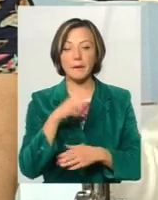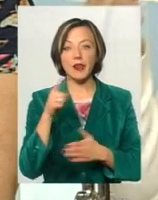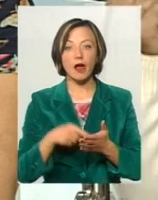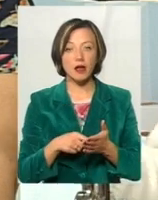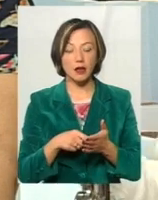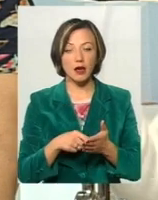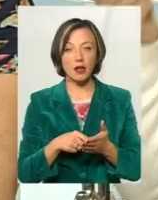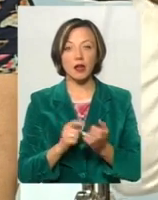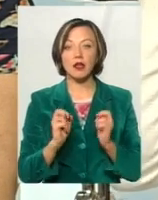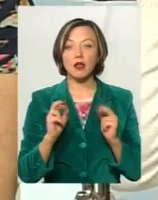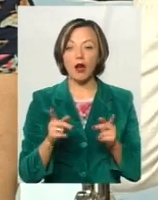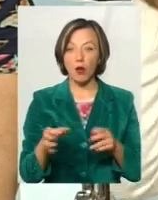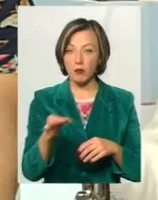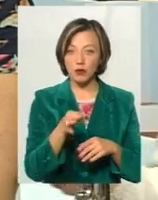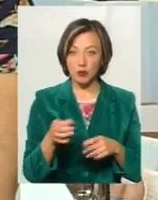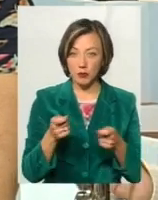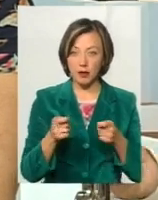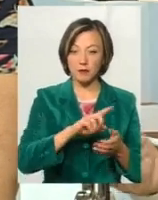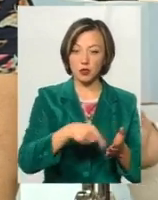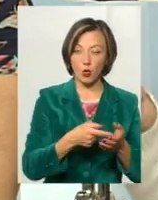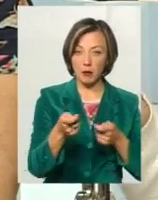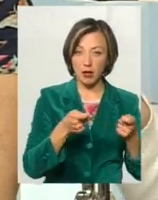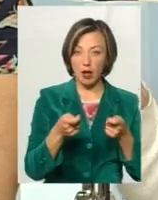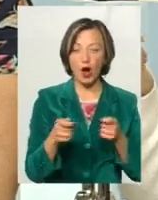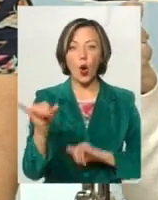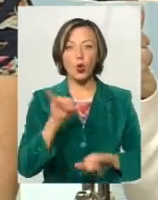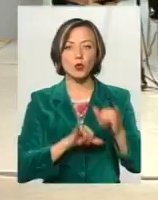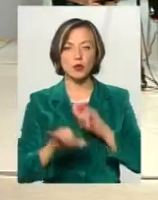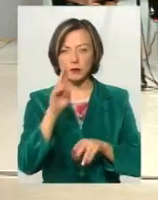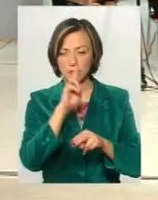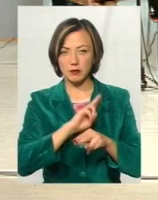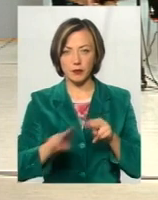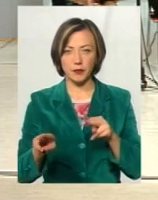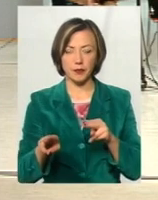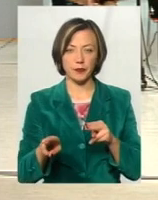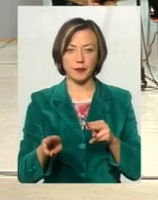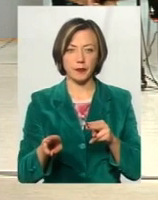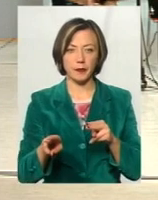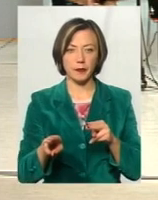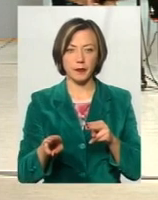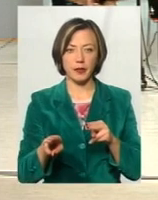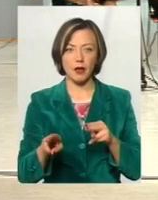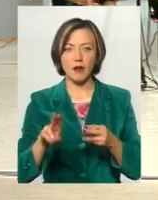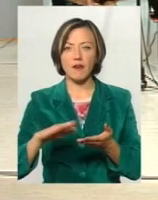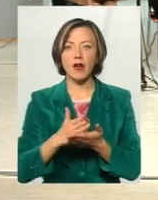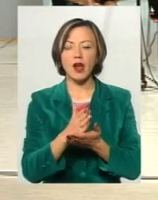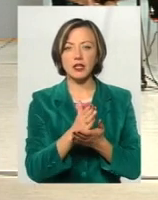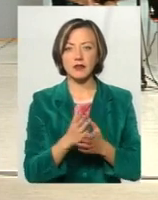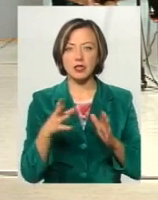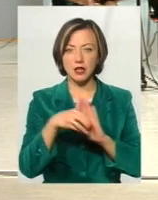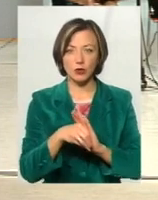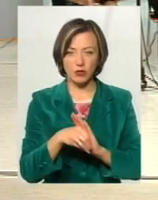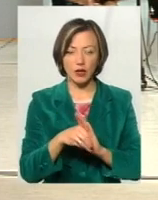питання, як до обласного департаменту, так і до міського. А куди подівалась варіативна складова?